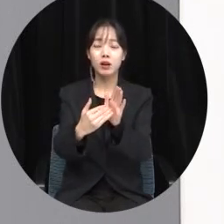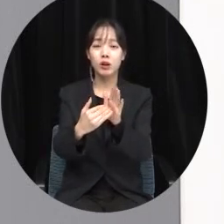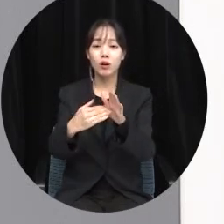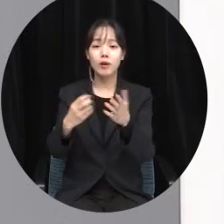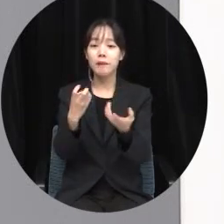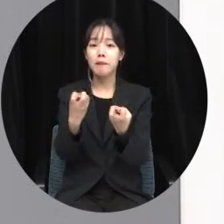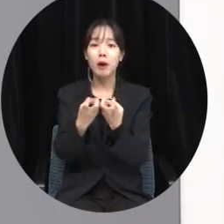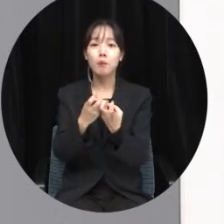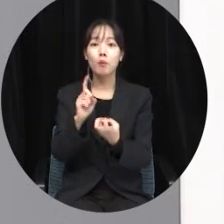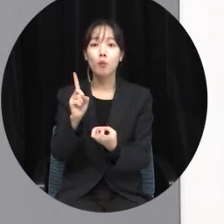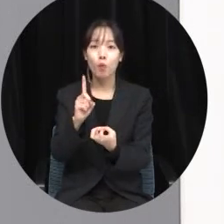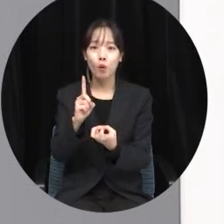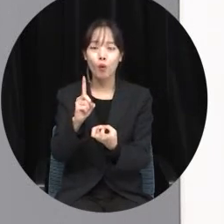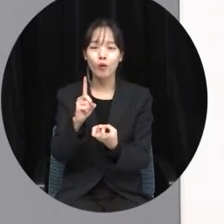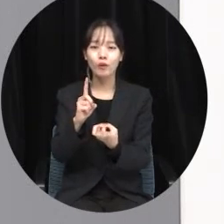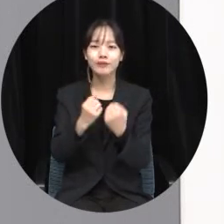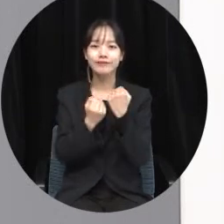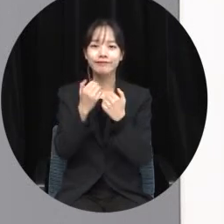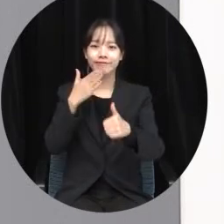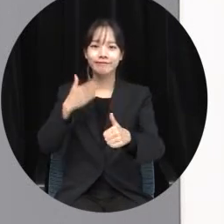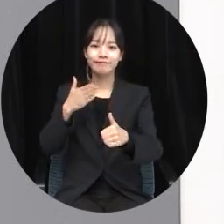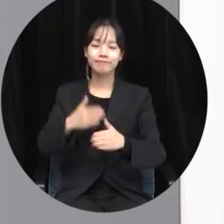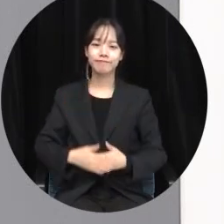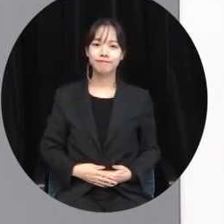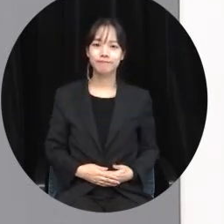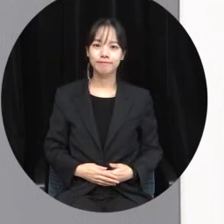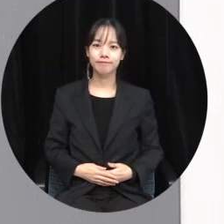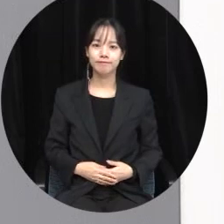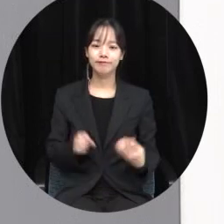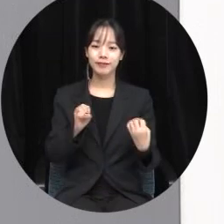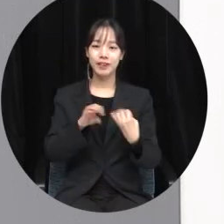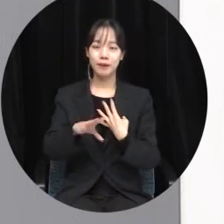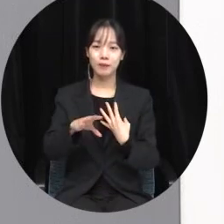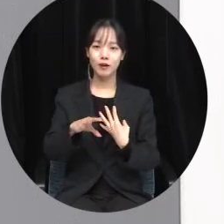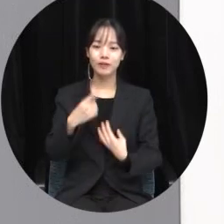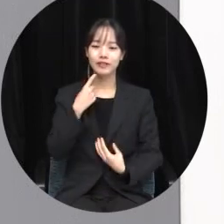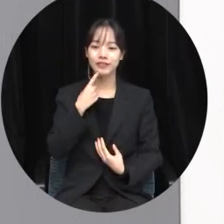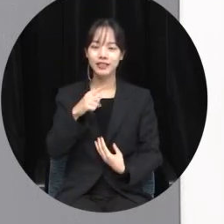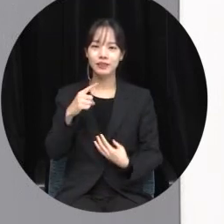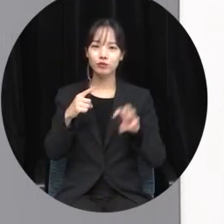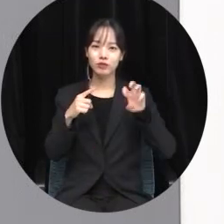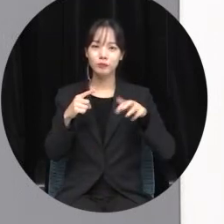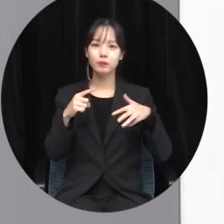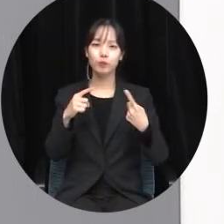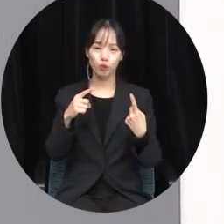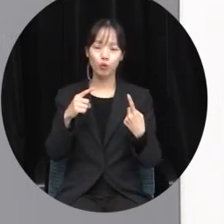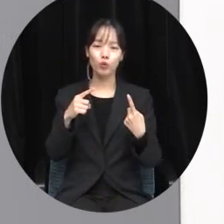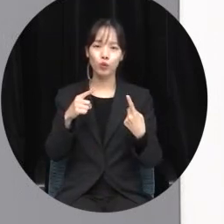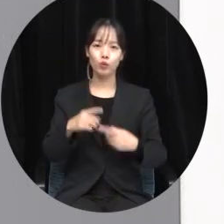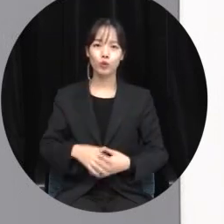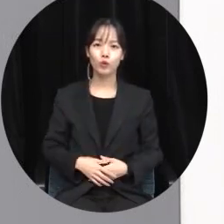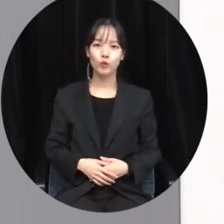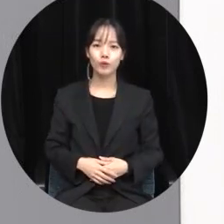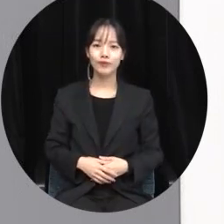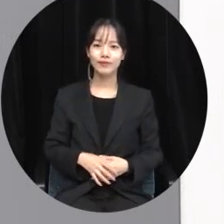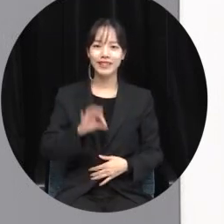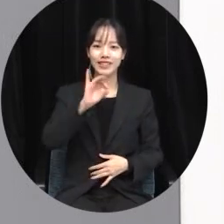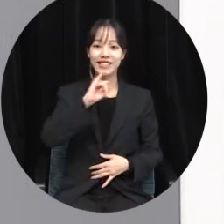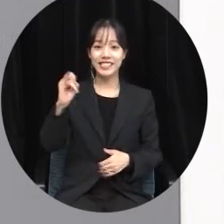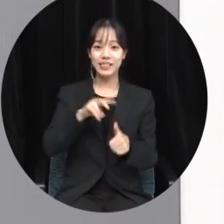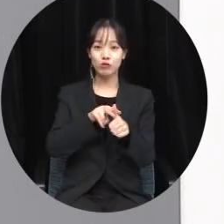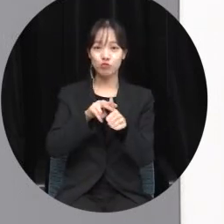것인지 말씀해 주시기 바랍니다. 답변 시간은 1분 30초입니다. 순서에 따라 이용선